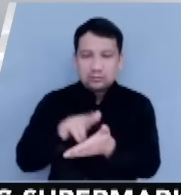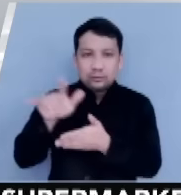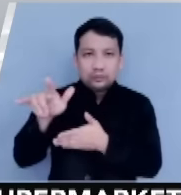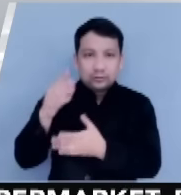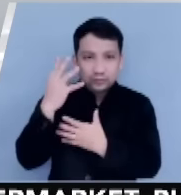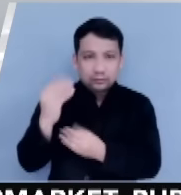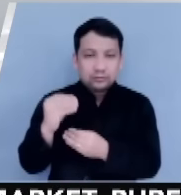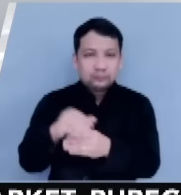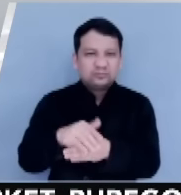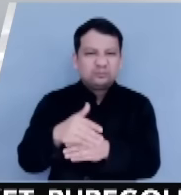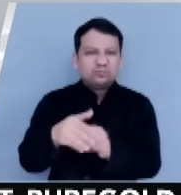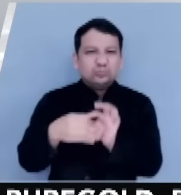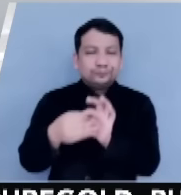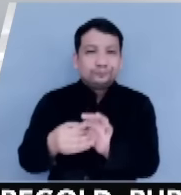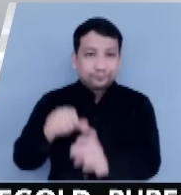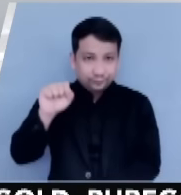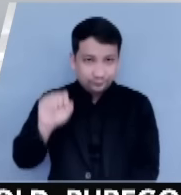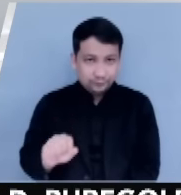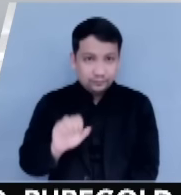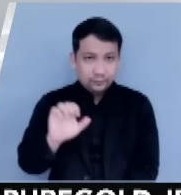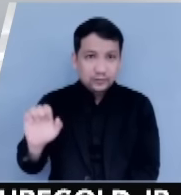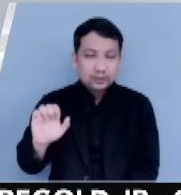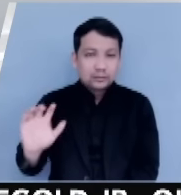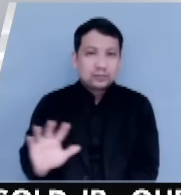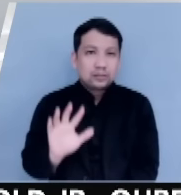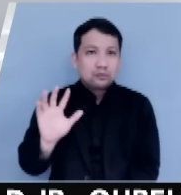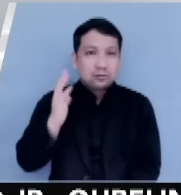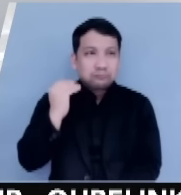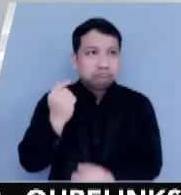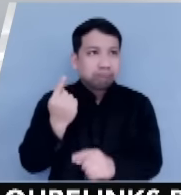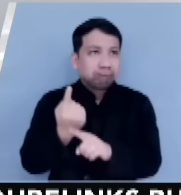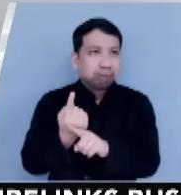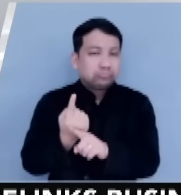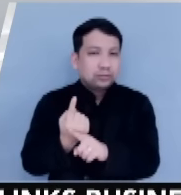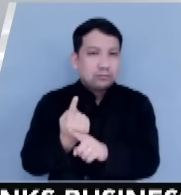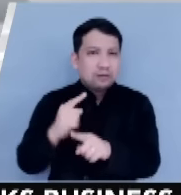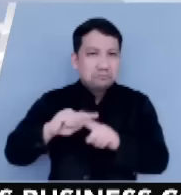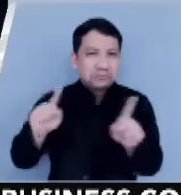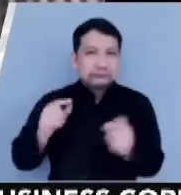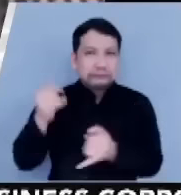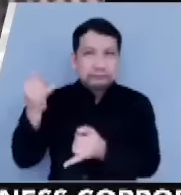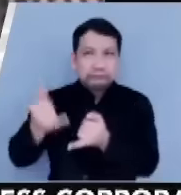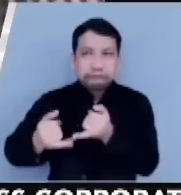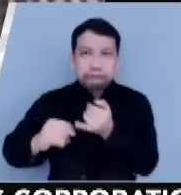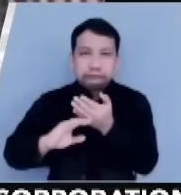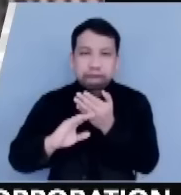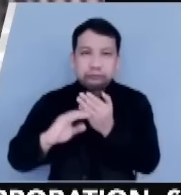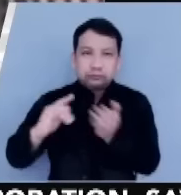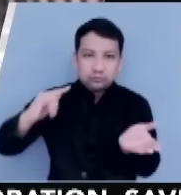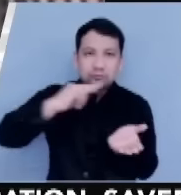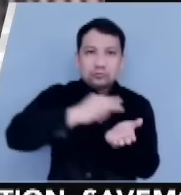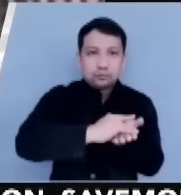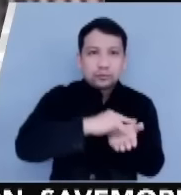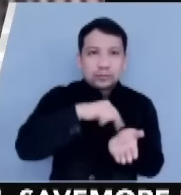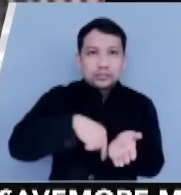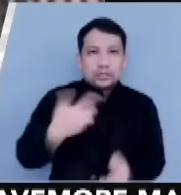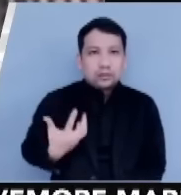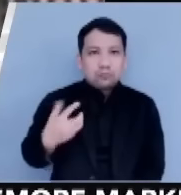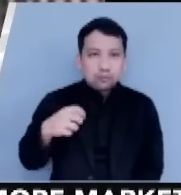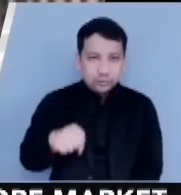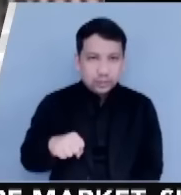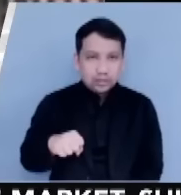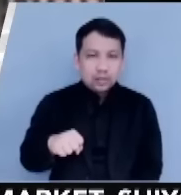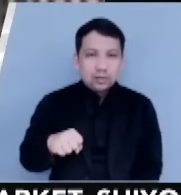sa isang Southeast Asian country, pero sa huli ay sa Cambodia sila bumagsak. Ang problema, ayon sa ating